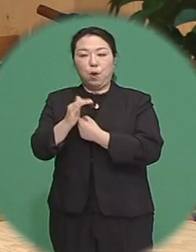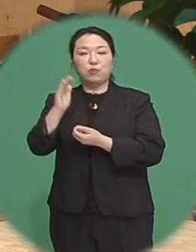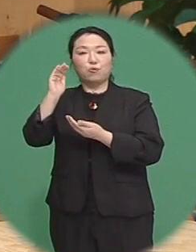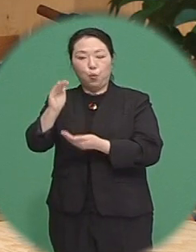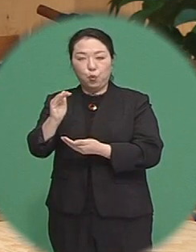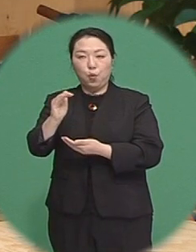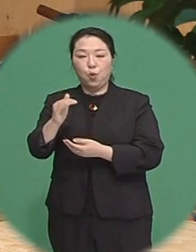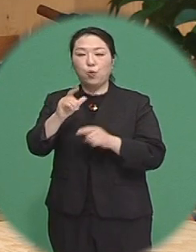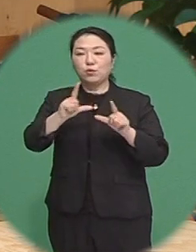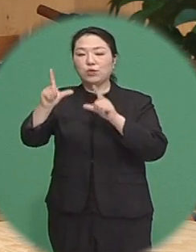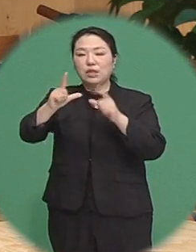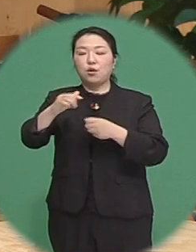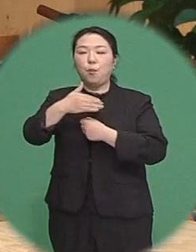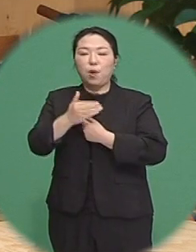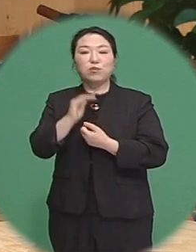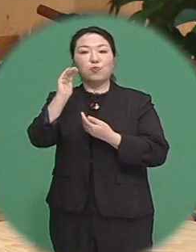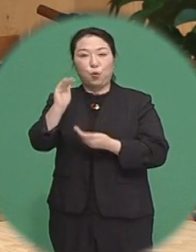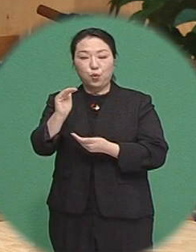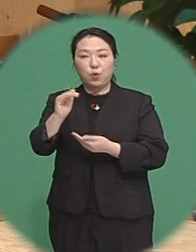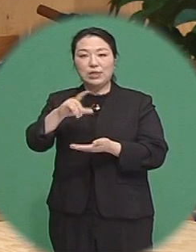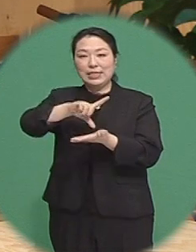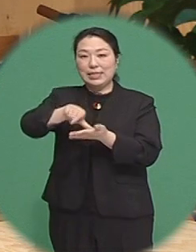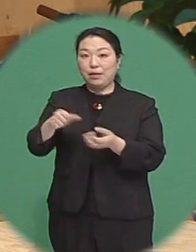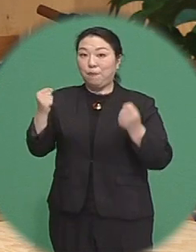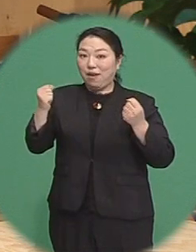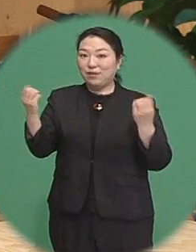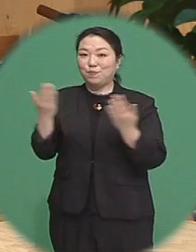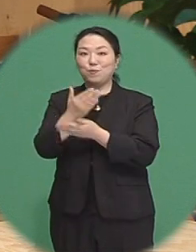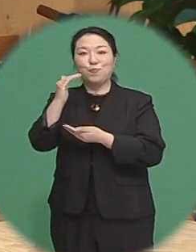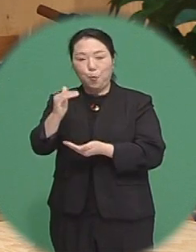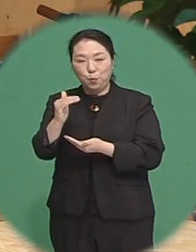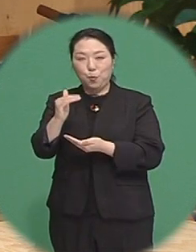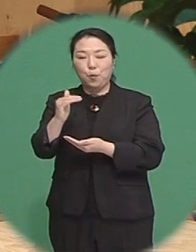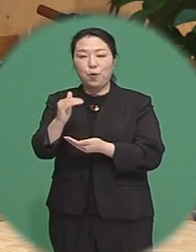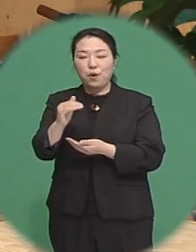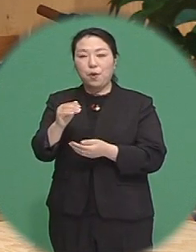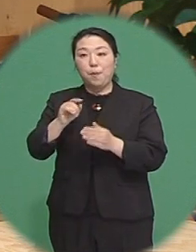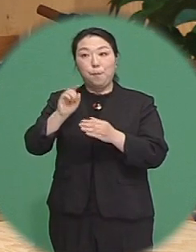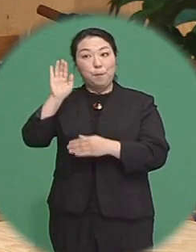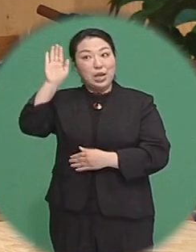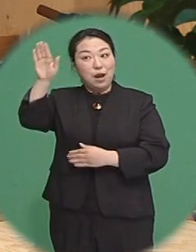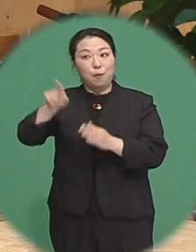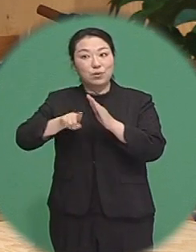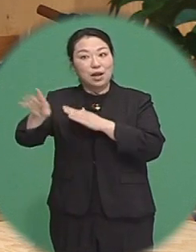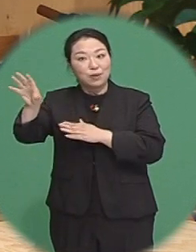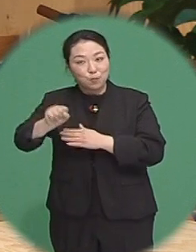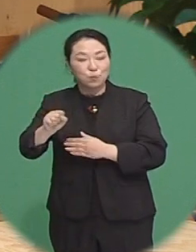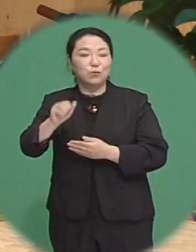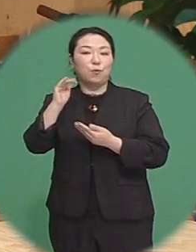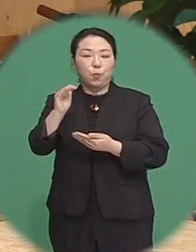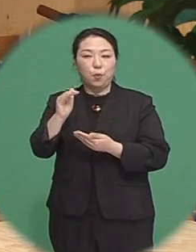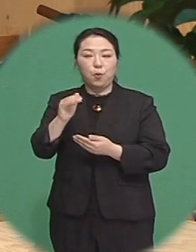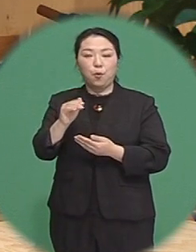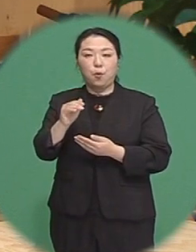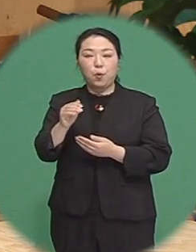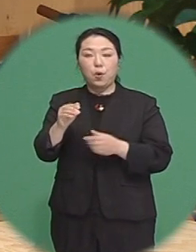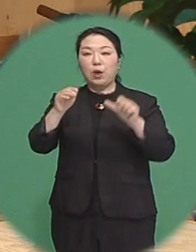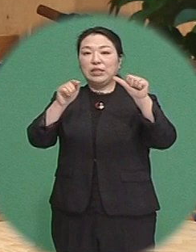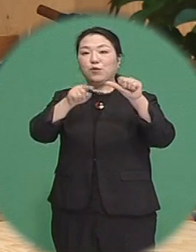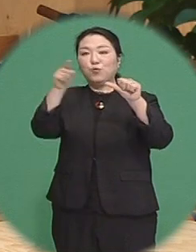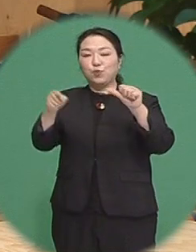守ること地域を元気にすること未来を先取りすることこの5つの柱に沿って